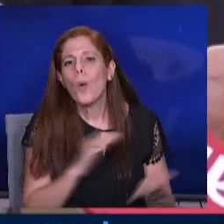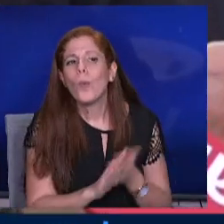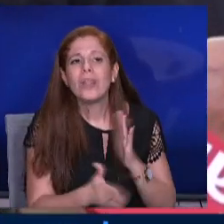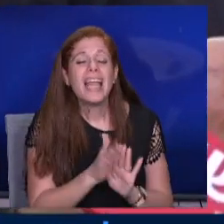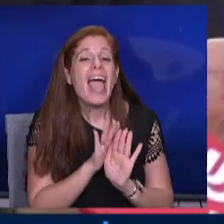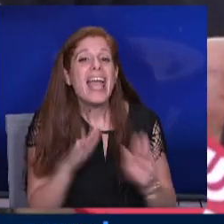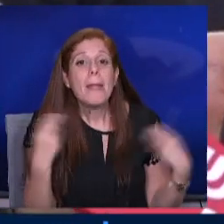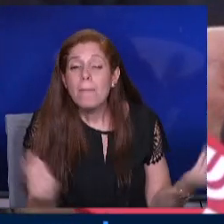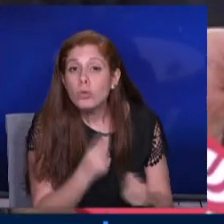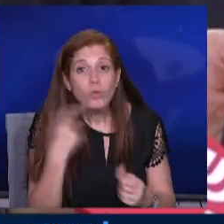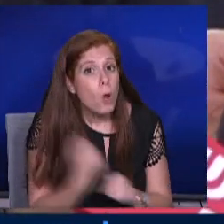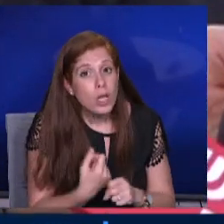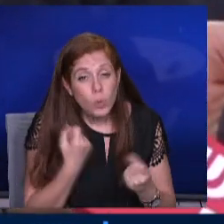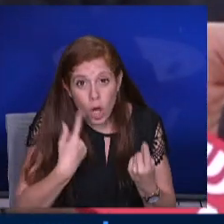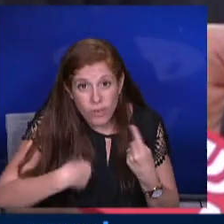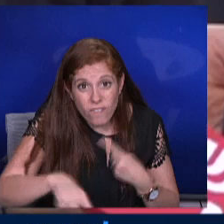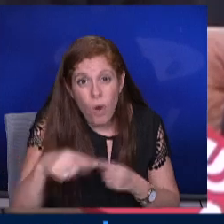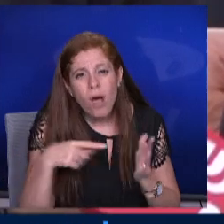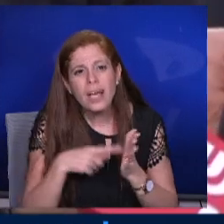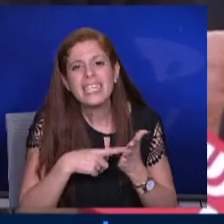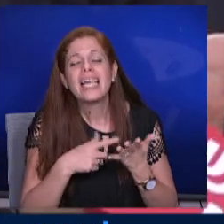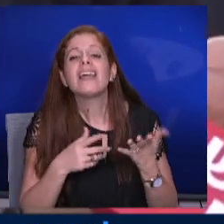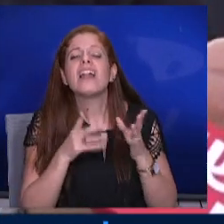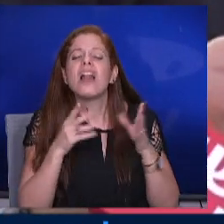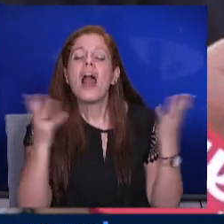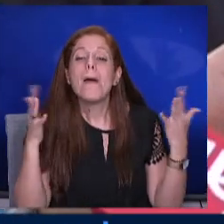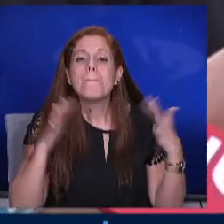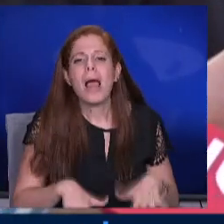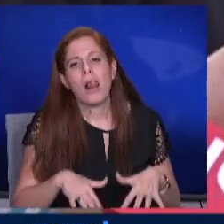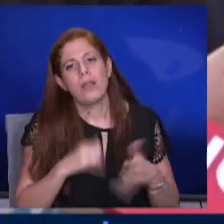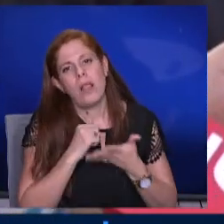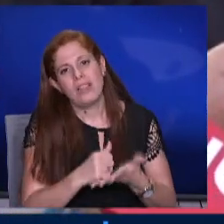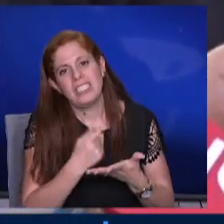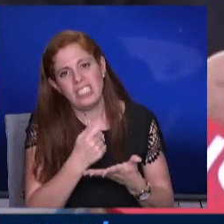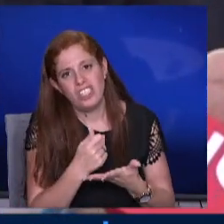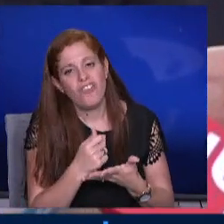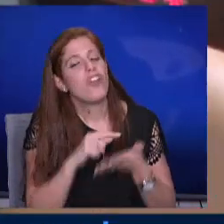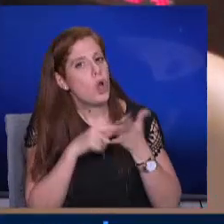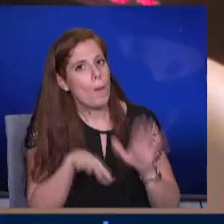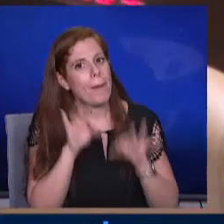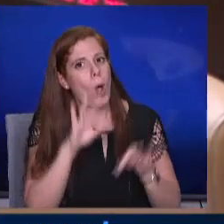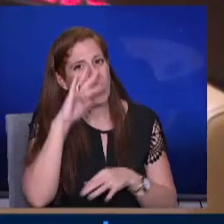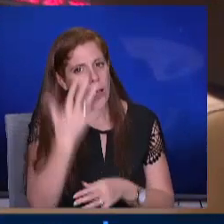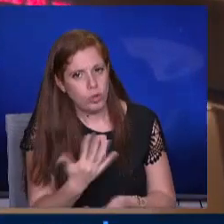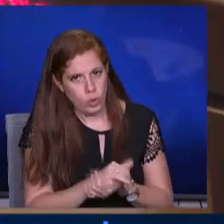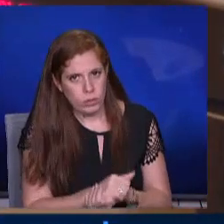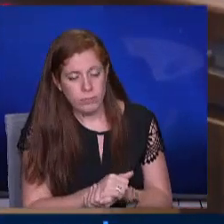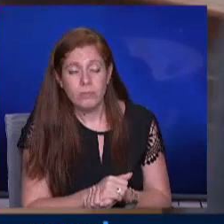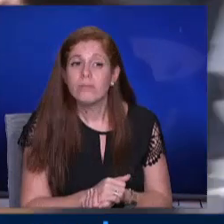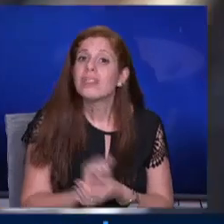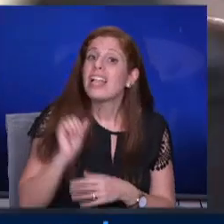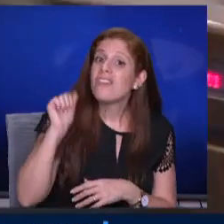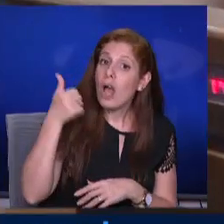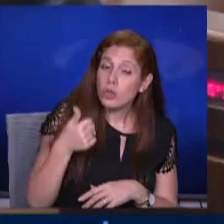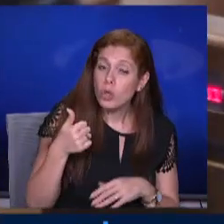לא יעשו השבוע כדי להפיל את התקציב ולהוביל לבחירות החמישיות. הדבר הראשון שהאופוזיציה